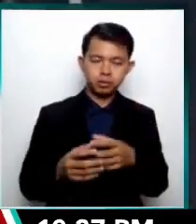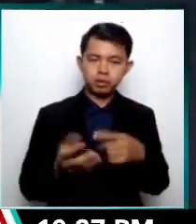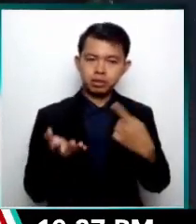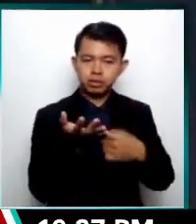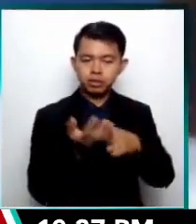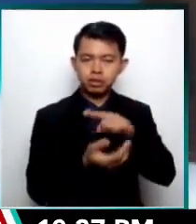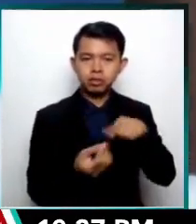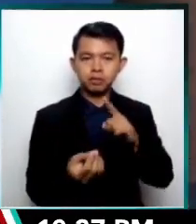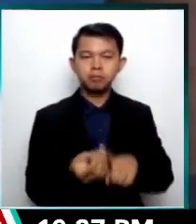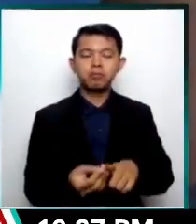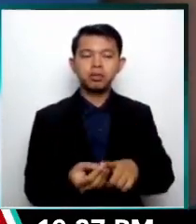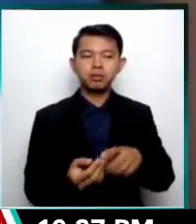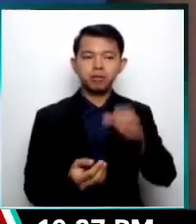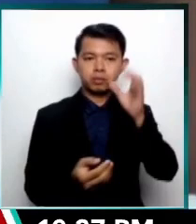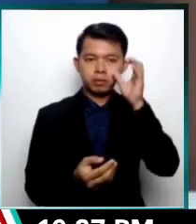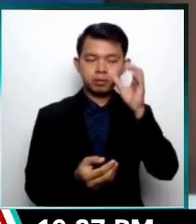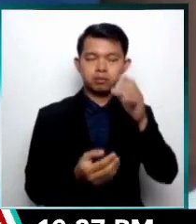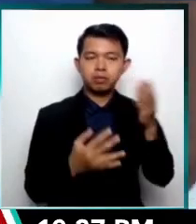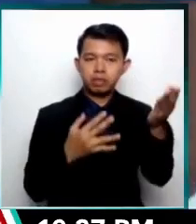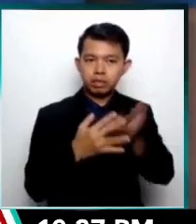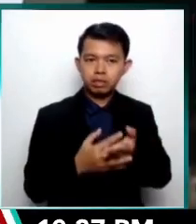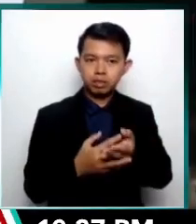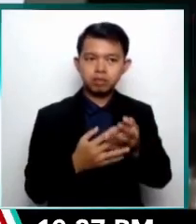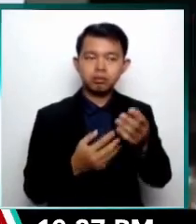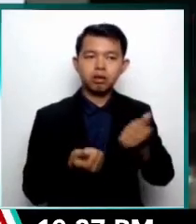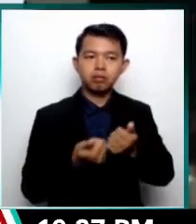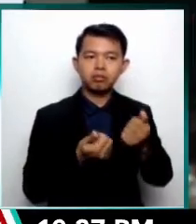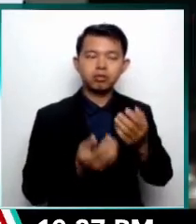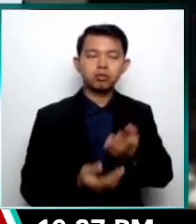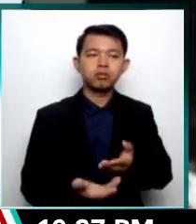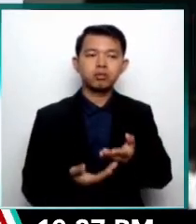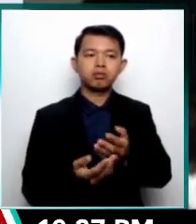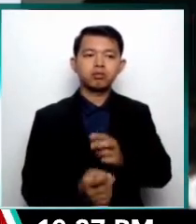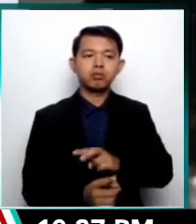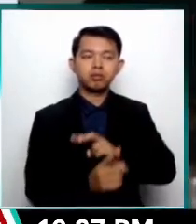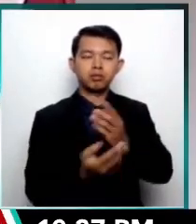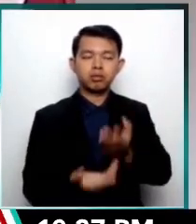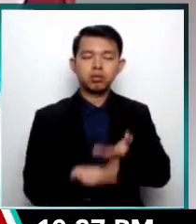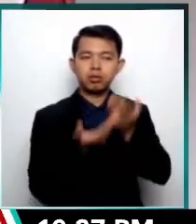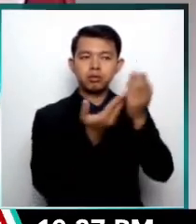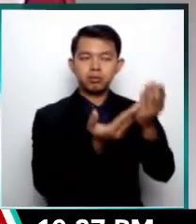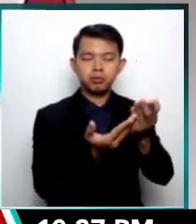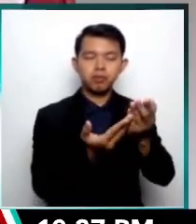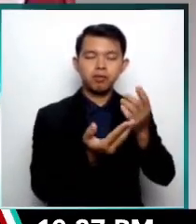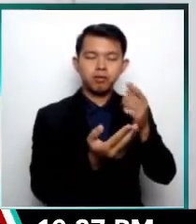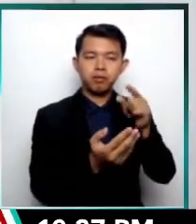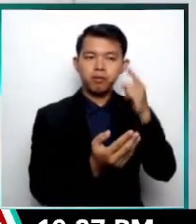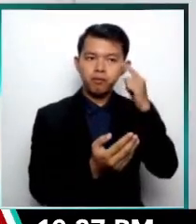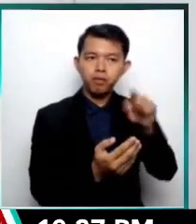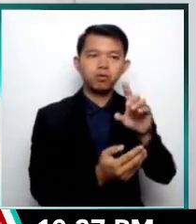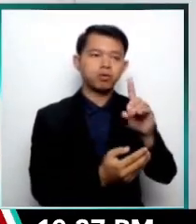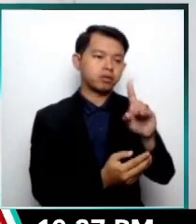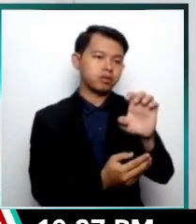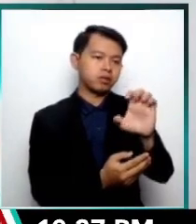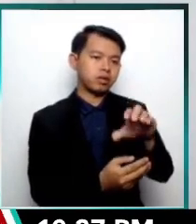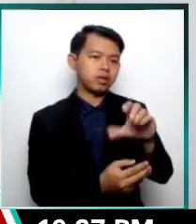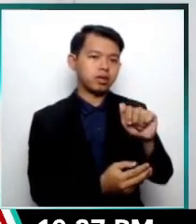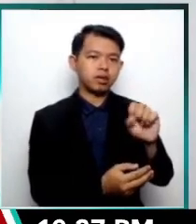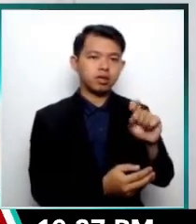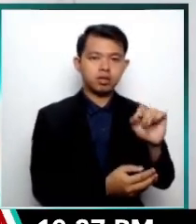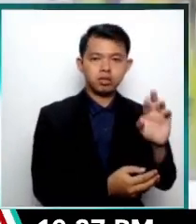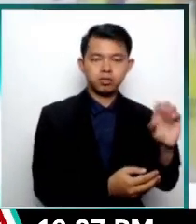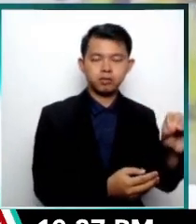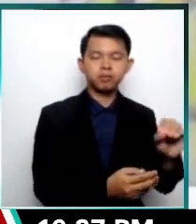isinampa ng Regional Internal Affairs Service Calabarzon laban kay De Castro. Umaasa mga otoridad na mahahanap din